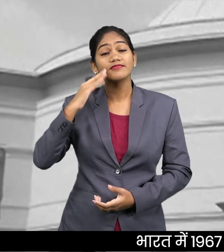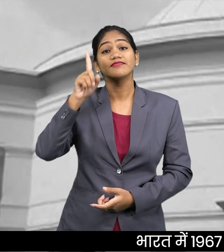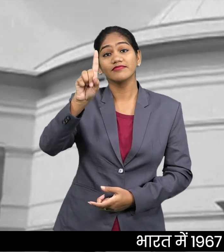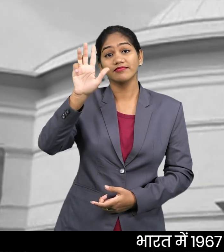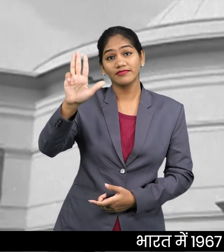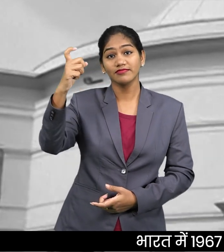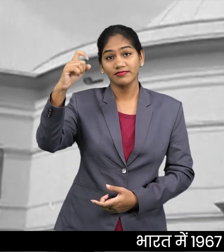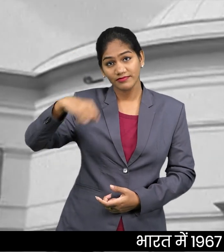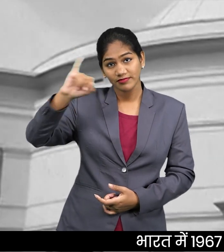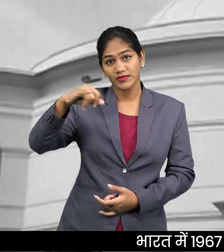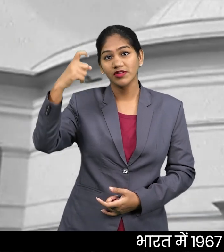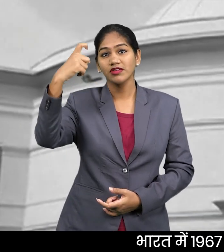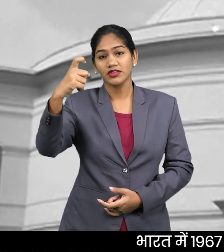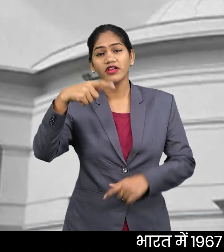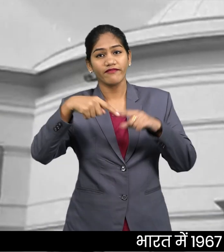भारत में